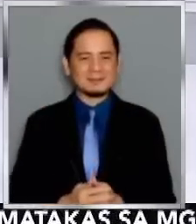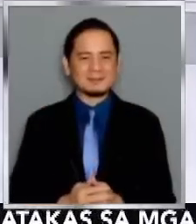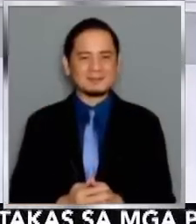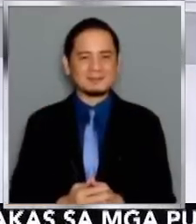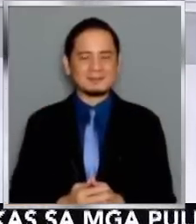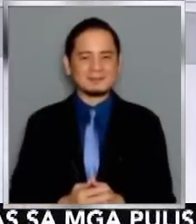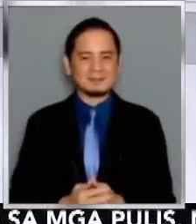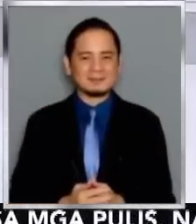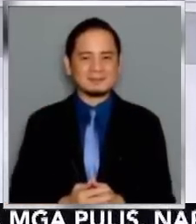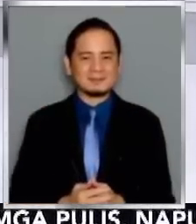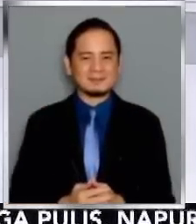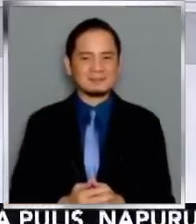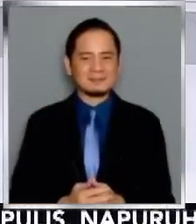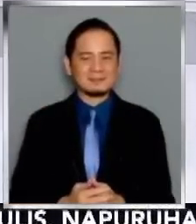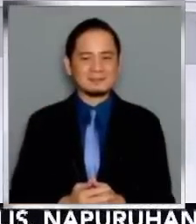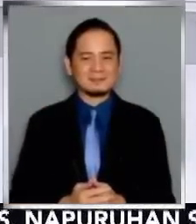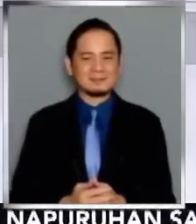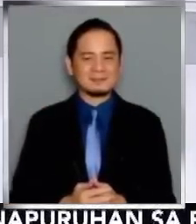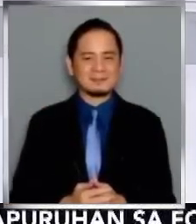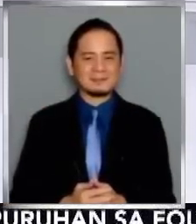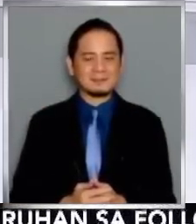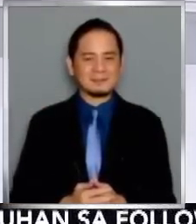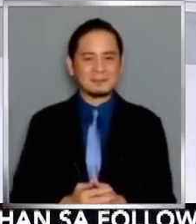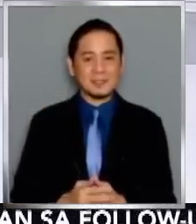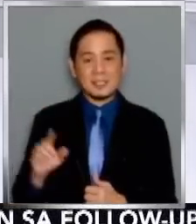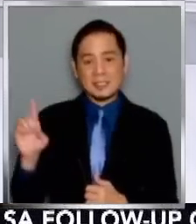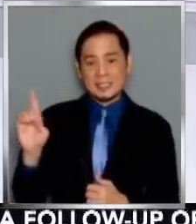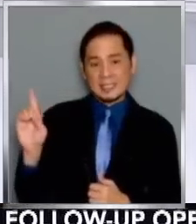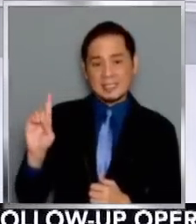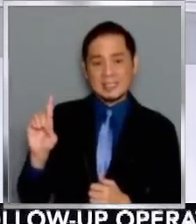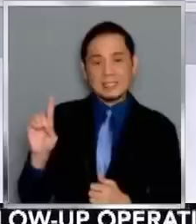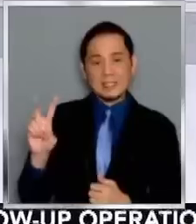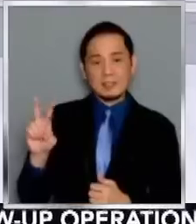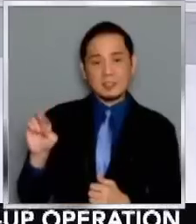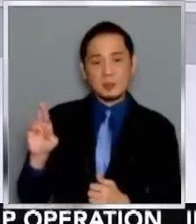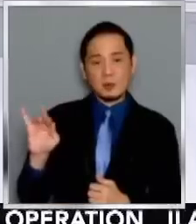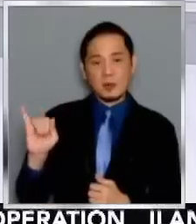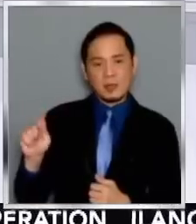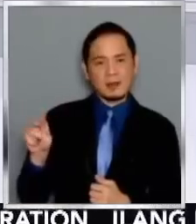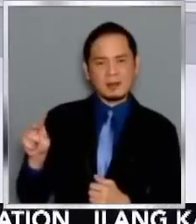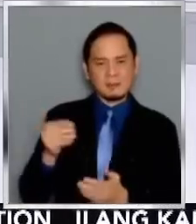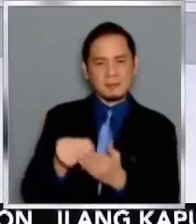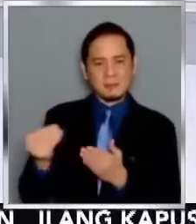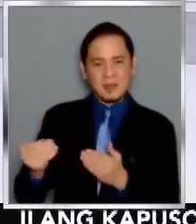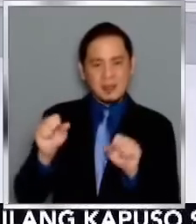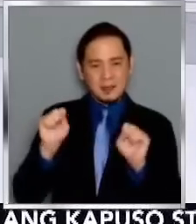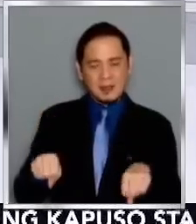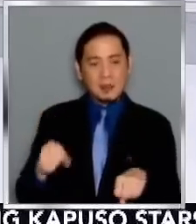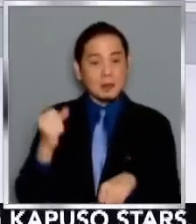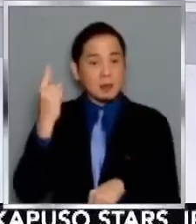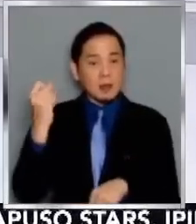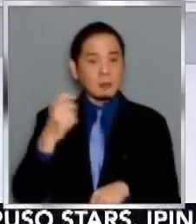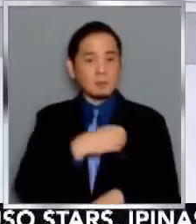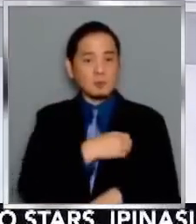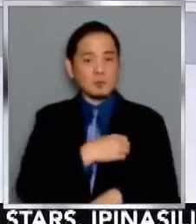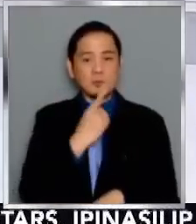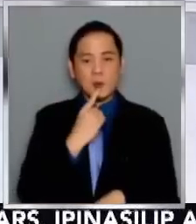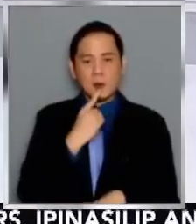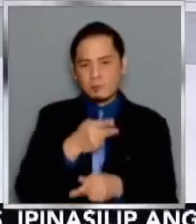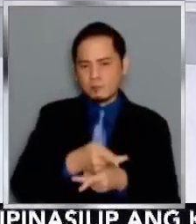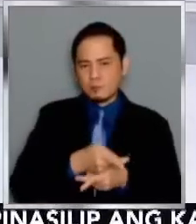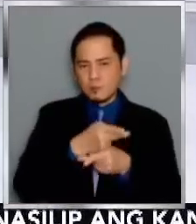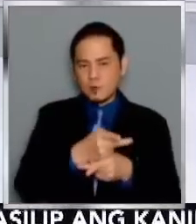At pwede rin pong humabol sa pamimili sa divisorya, pero paalala po ng pulisya, mag-ingat. Dahil maraming modus ang mga